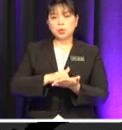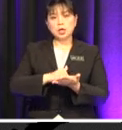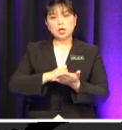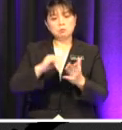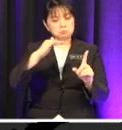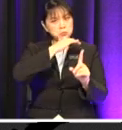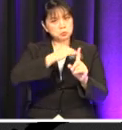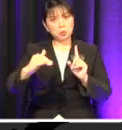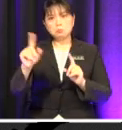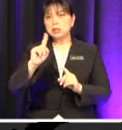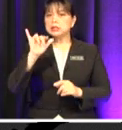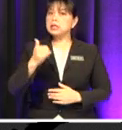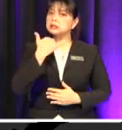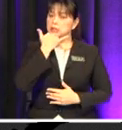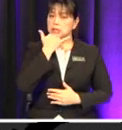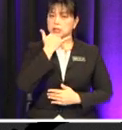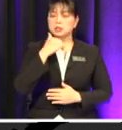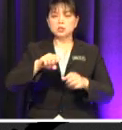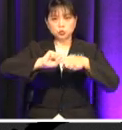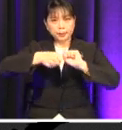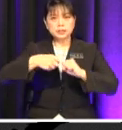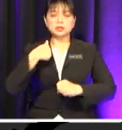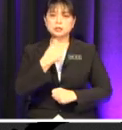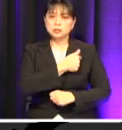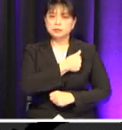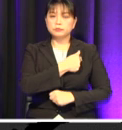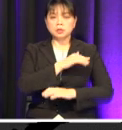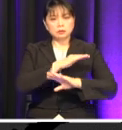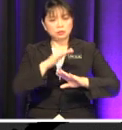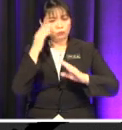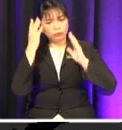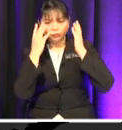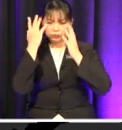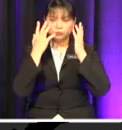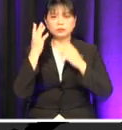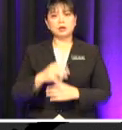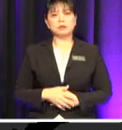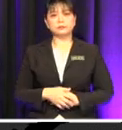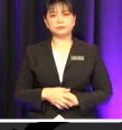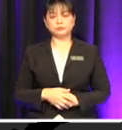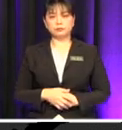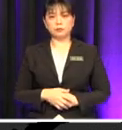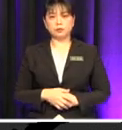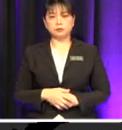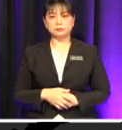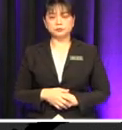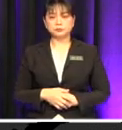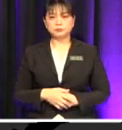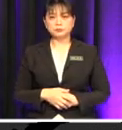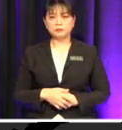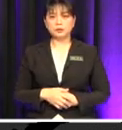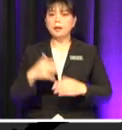terus jawabannya salah Oke Supaya kita tak keliru Bali kemudian